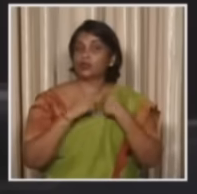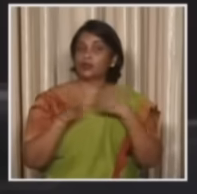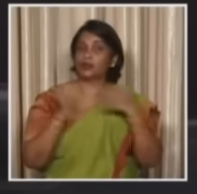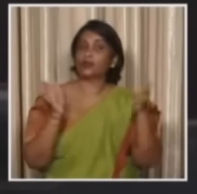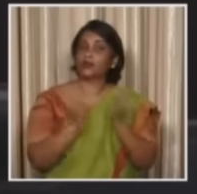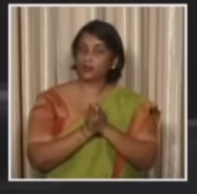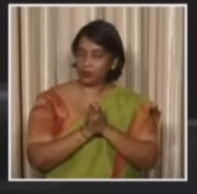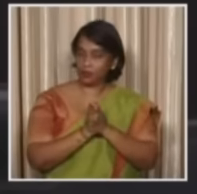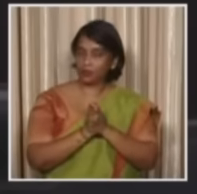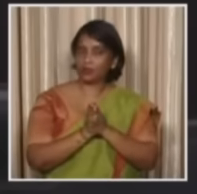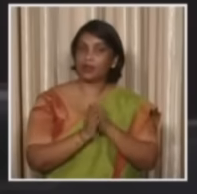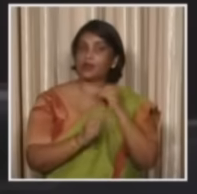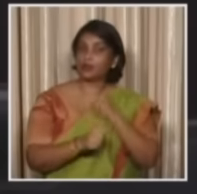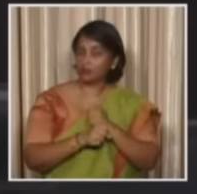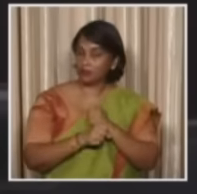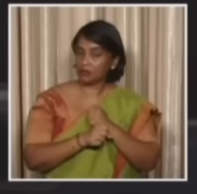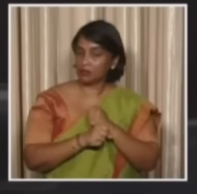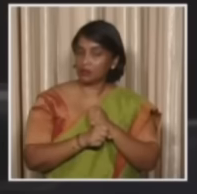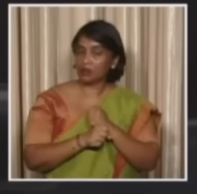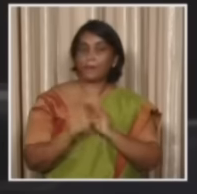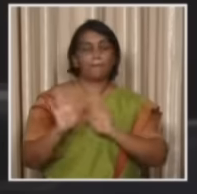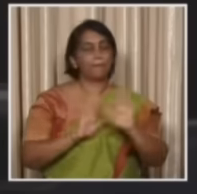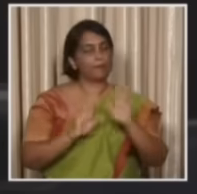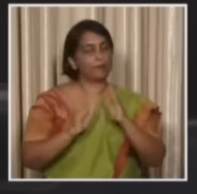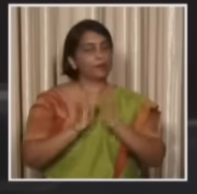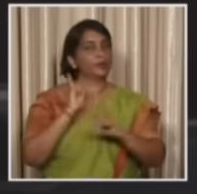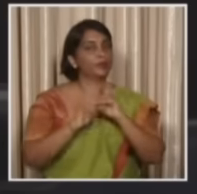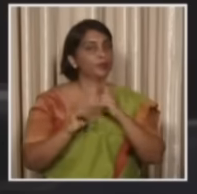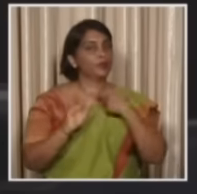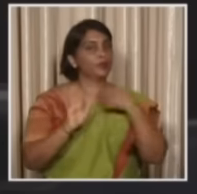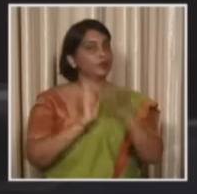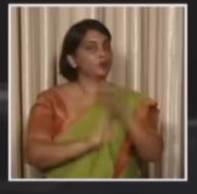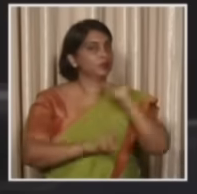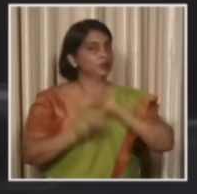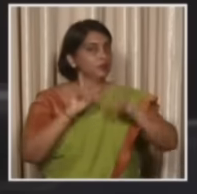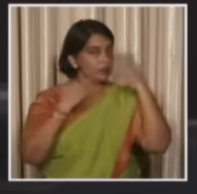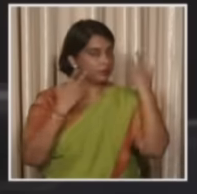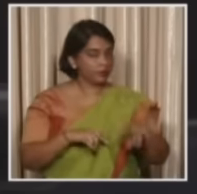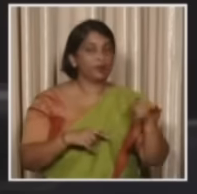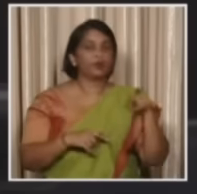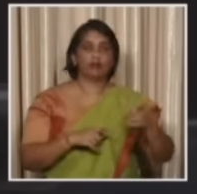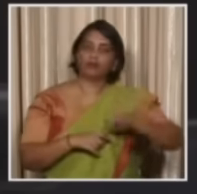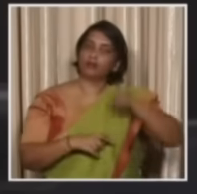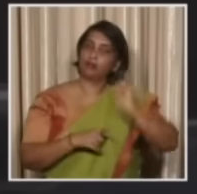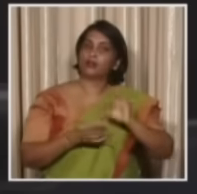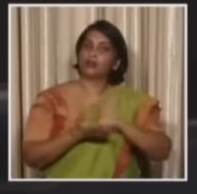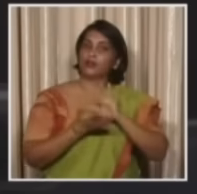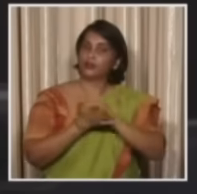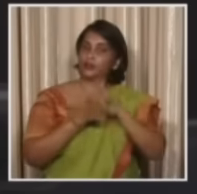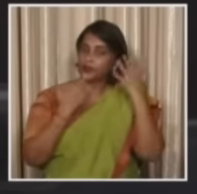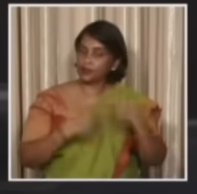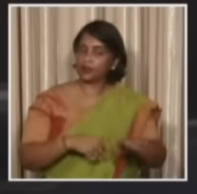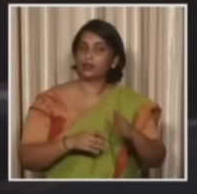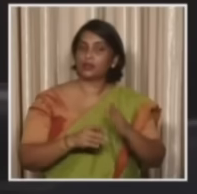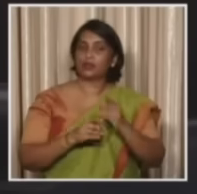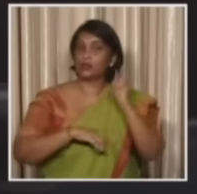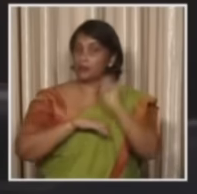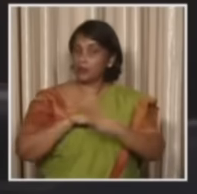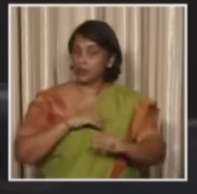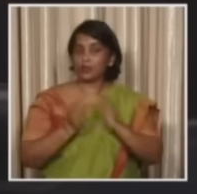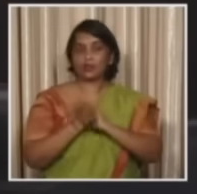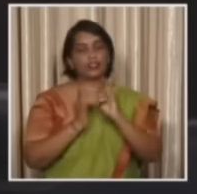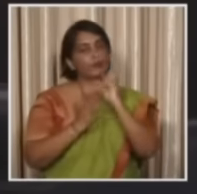වෙලා රාජ්‍ය පරිපාලන අමාත්‍යංශයත් එක්ක සාකච්ඡා කරලා එකඟතාවයට ඇවිල්ලා සම්පාදනය කරපු